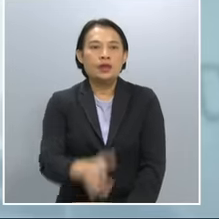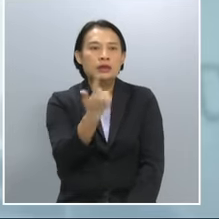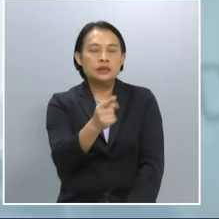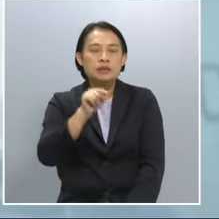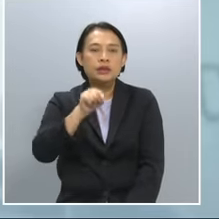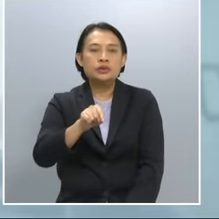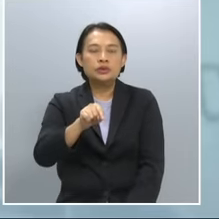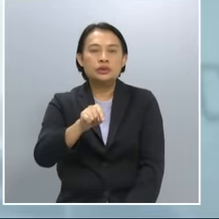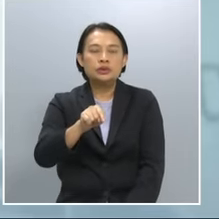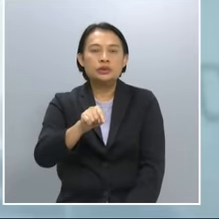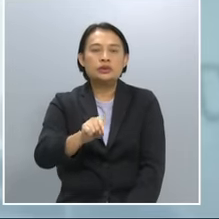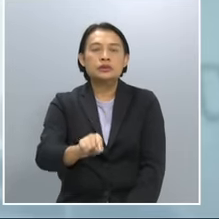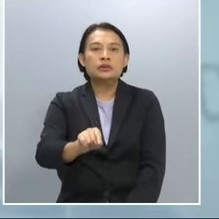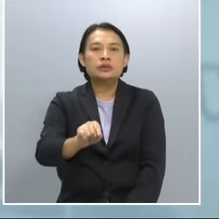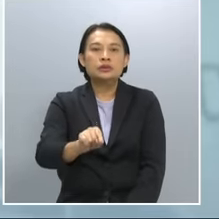3.19 แสน